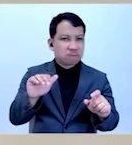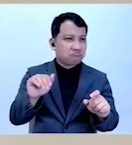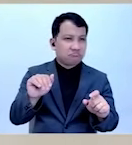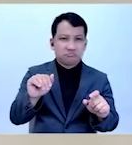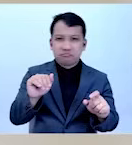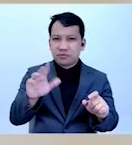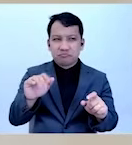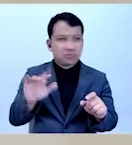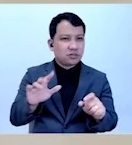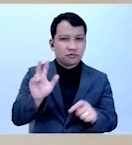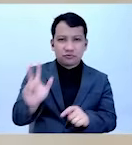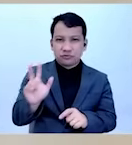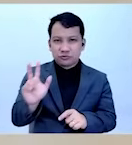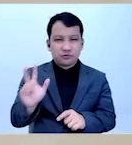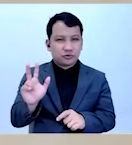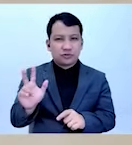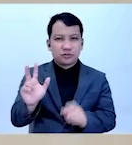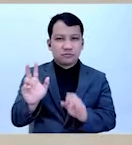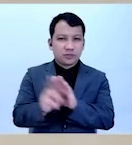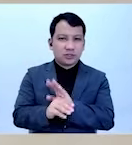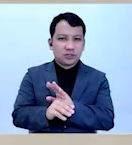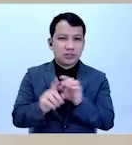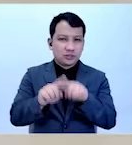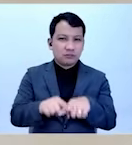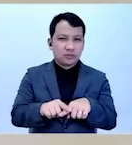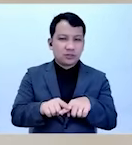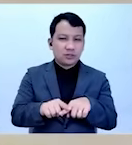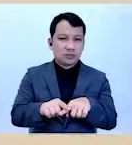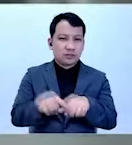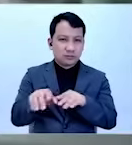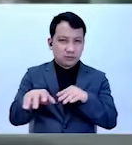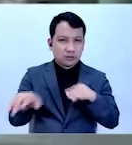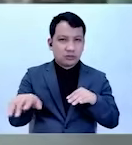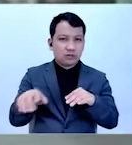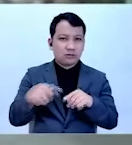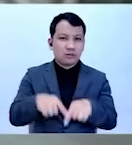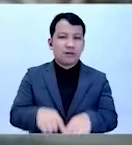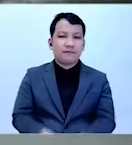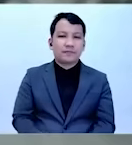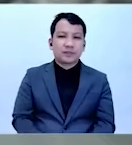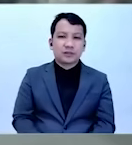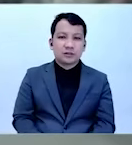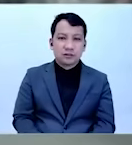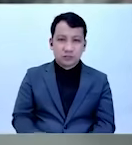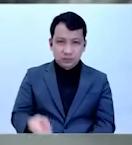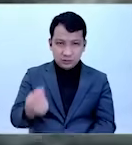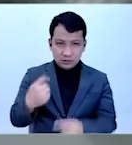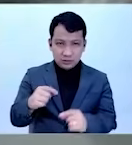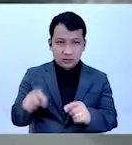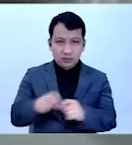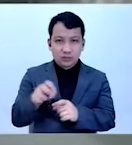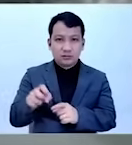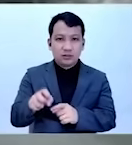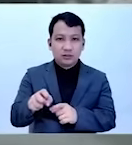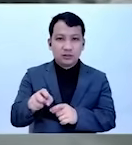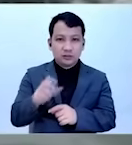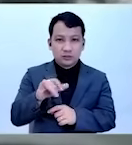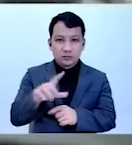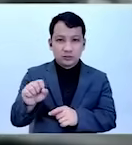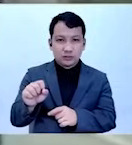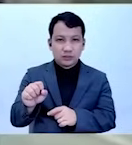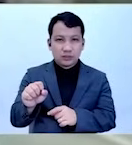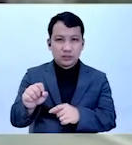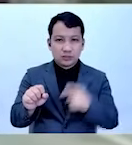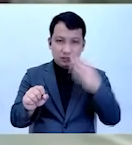about 15 to 30 minutes depending on the traffic. Sinubukan ng aming team na bumiyahe sa exit ng Silang Aguinaldo